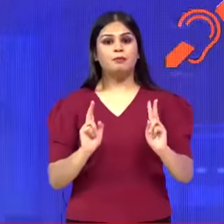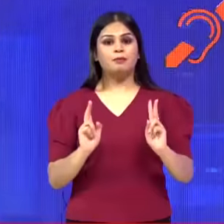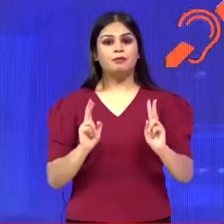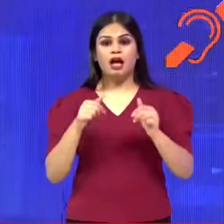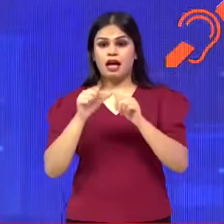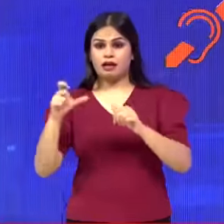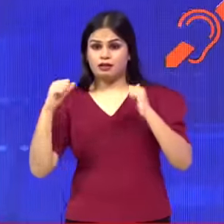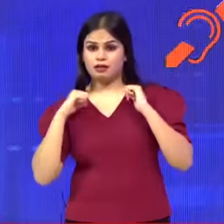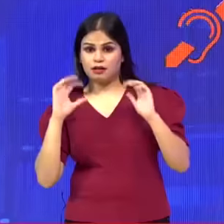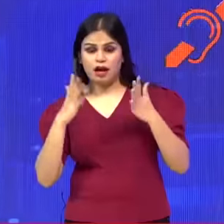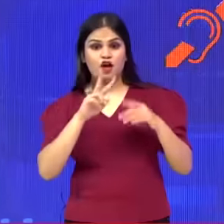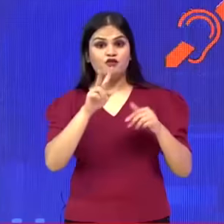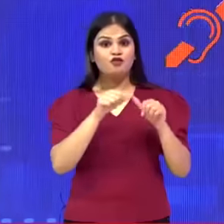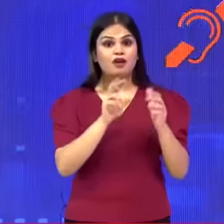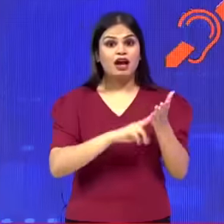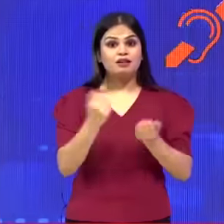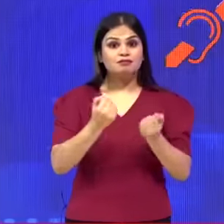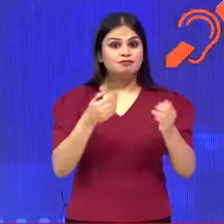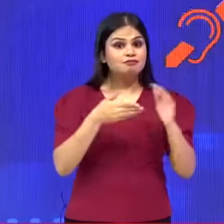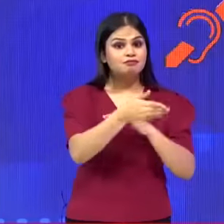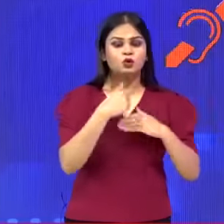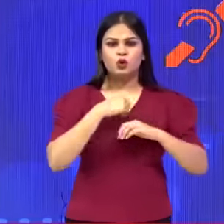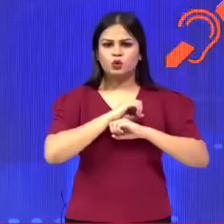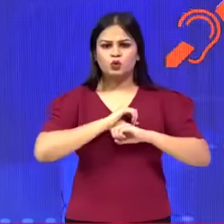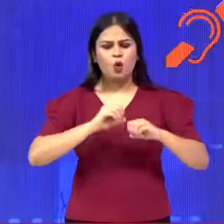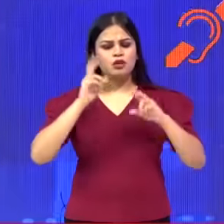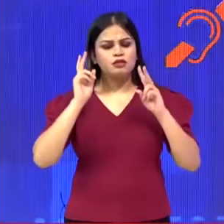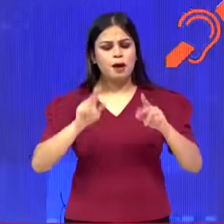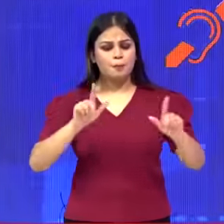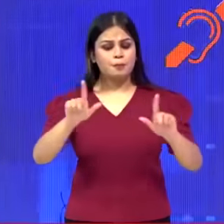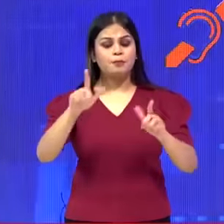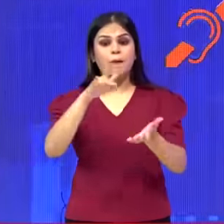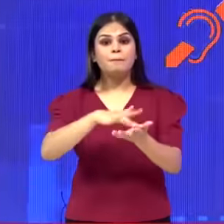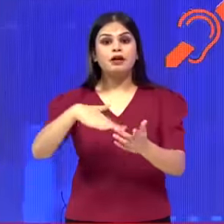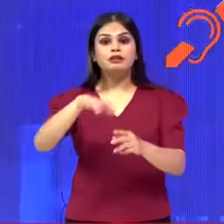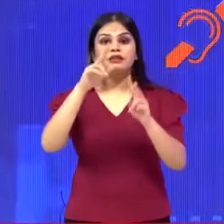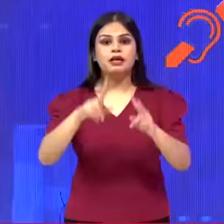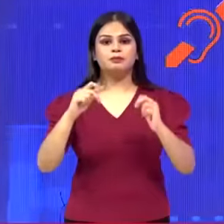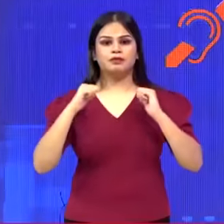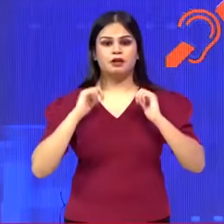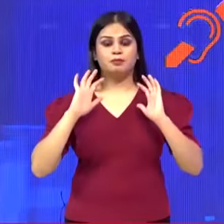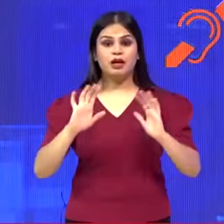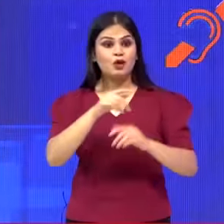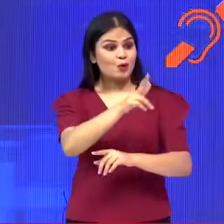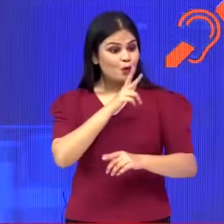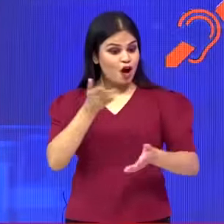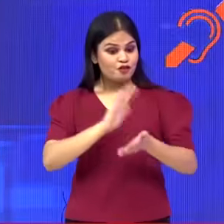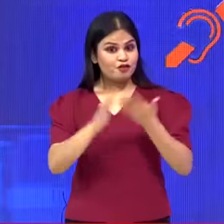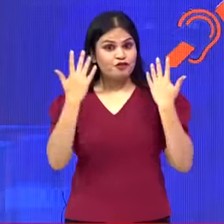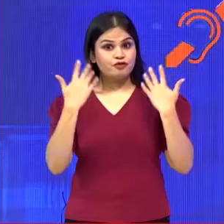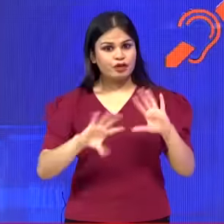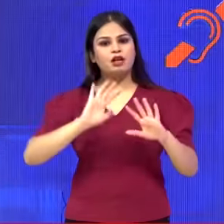मैं एसी में बैठता हूँ, जहाँ पर सेट है मैं वहीं पर बैठता हूँ थ्रू आउट, जब तक के पैकअप नहीं हो। पैकअप होने के